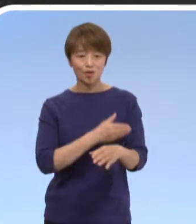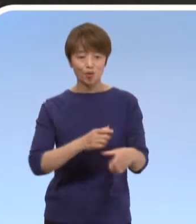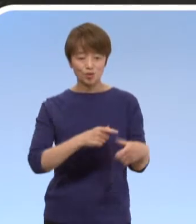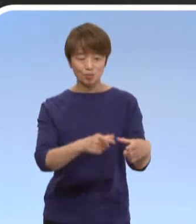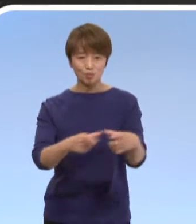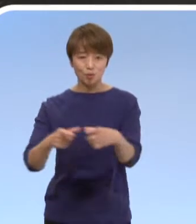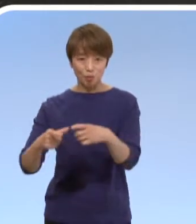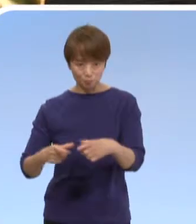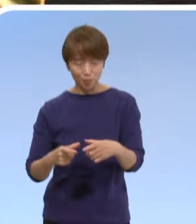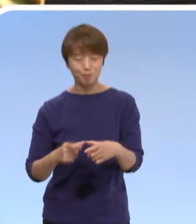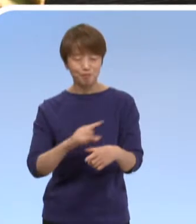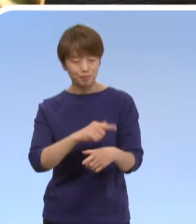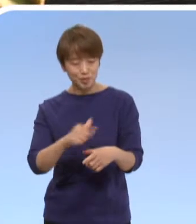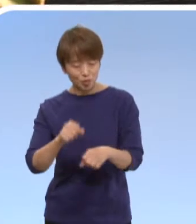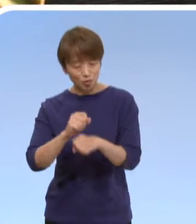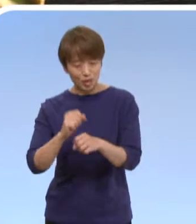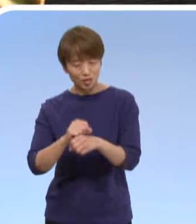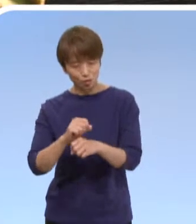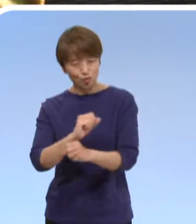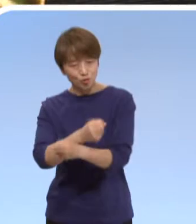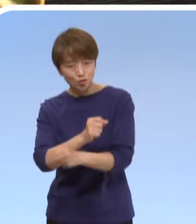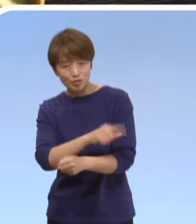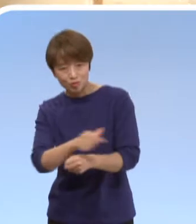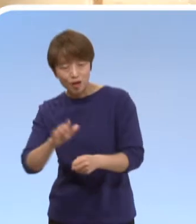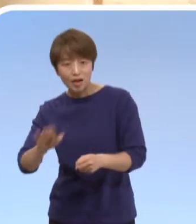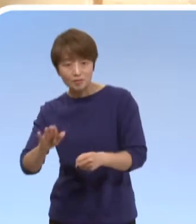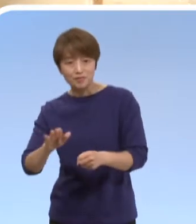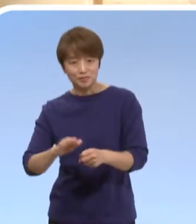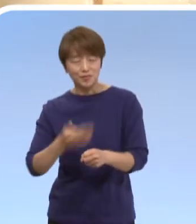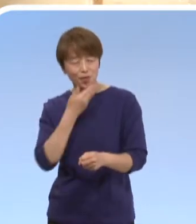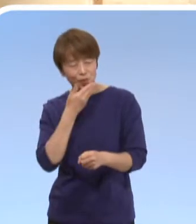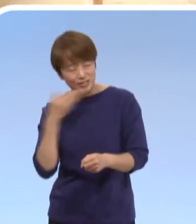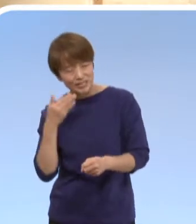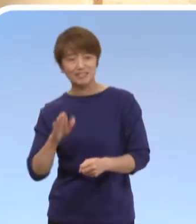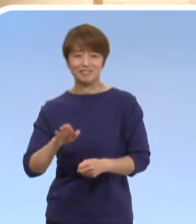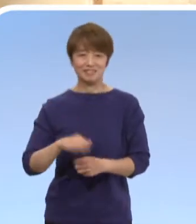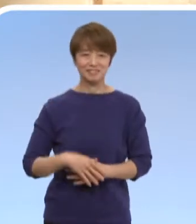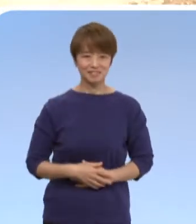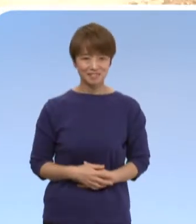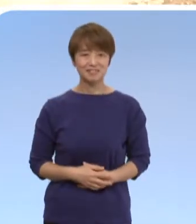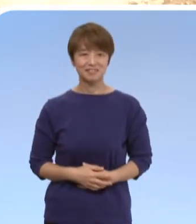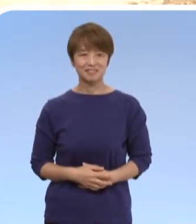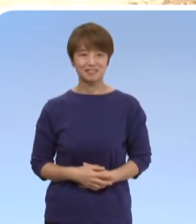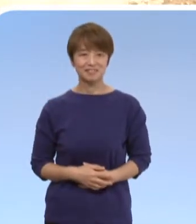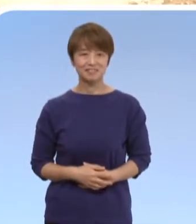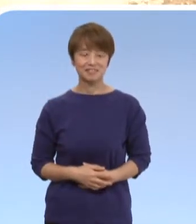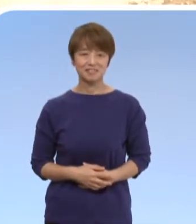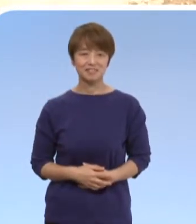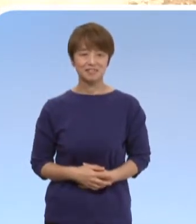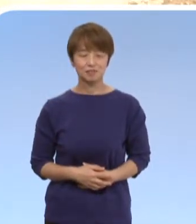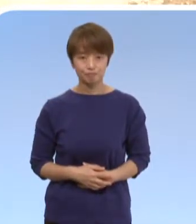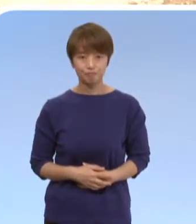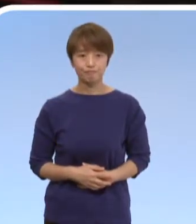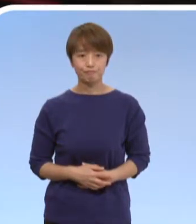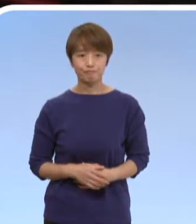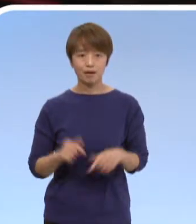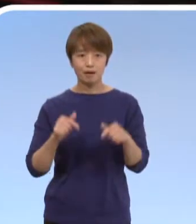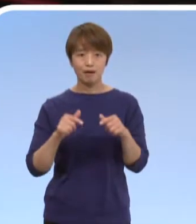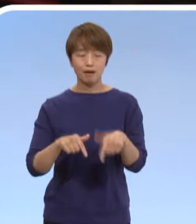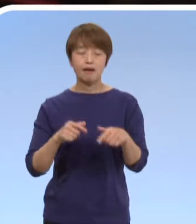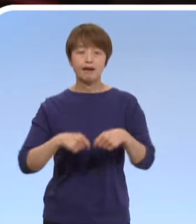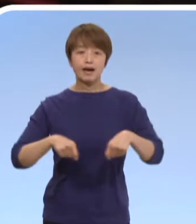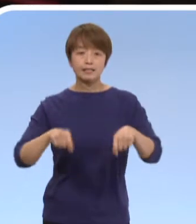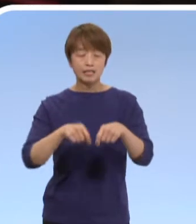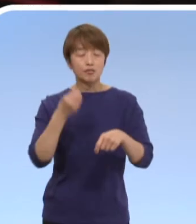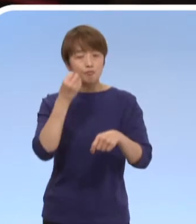コースのお料理はこだわりの食材を使ったものばかりでどれも絶品です。 関西